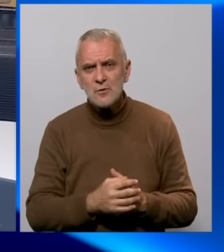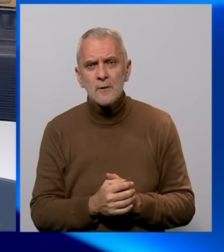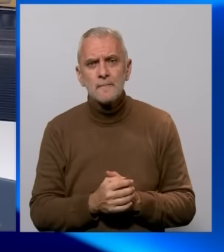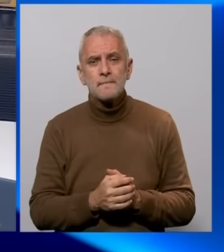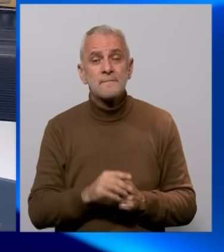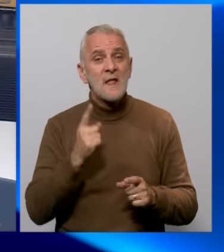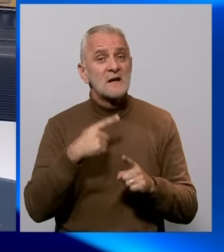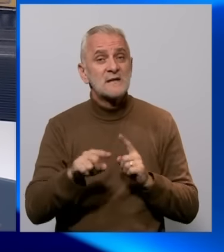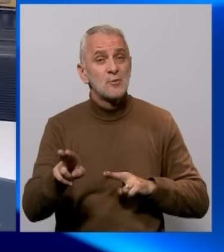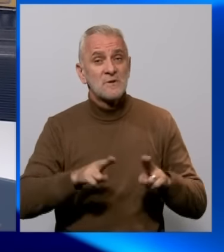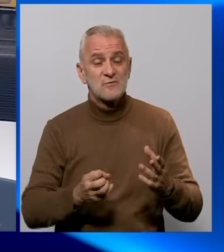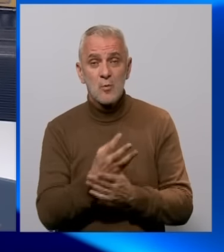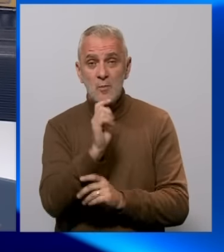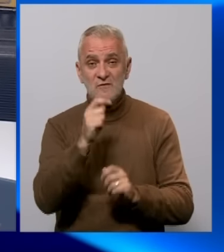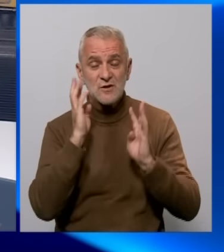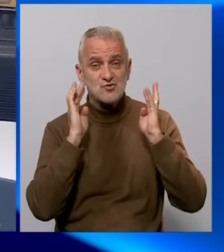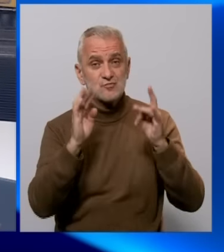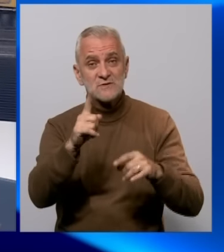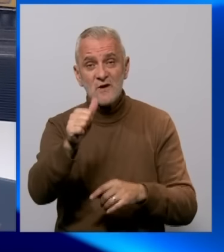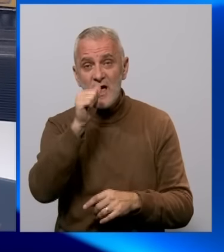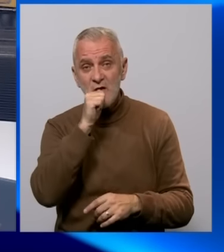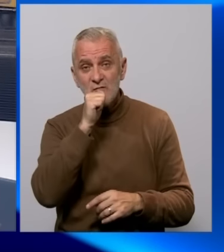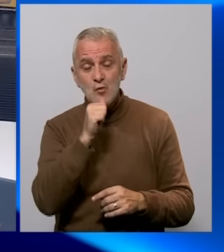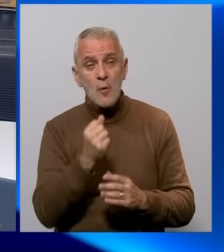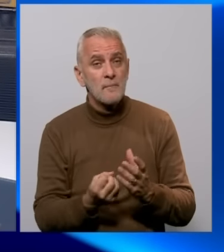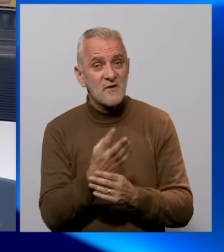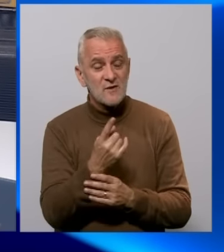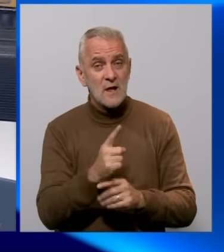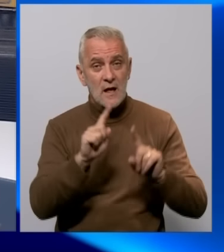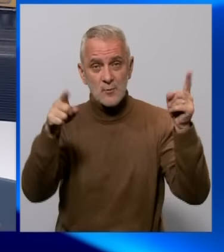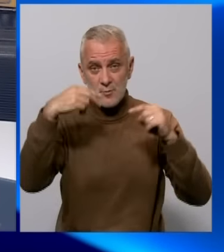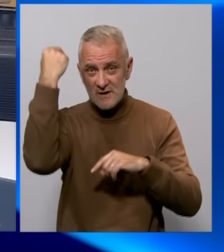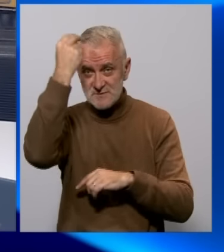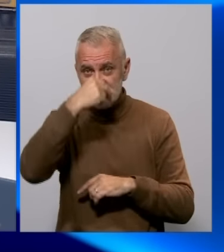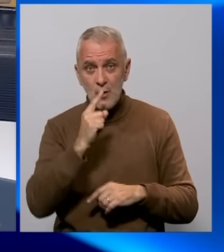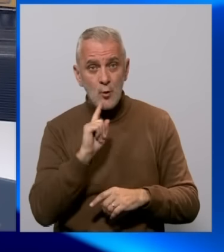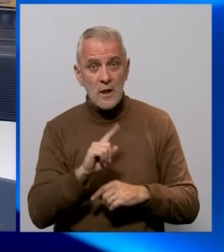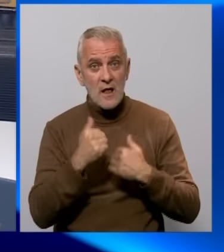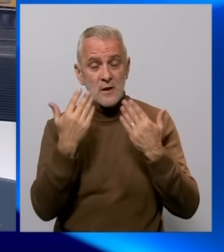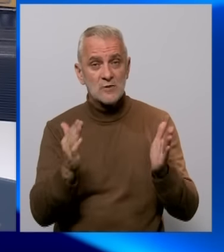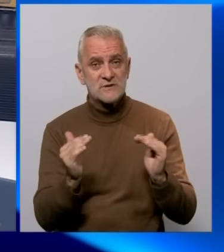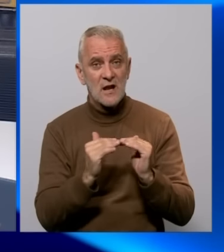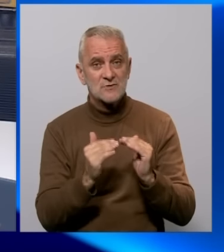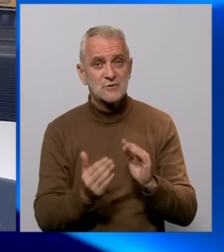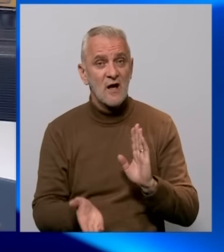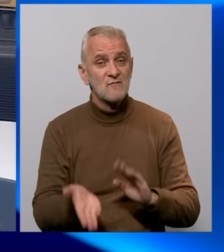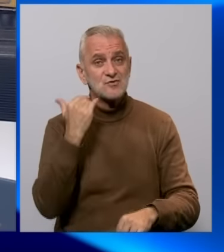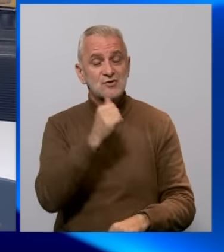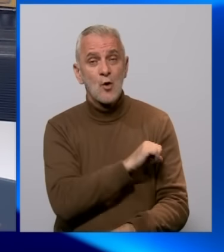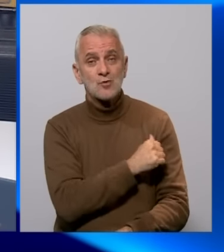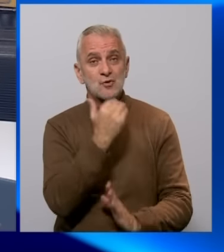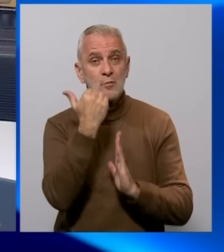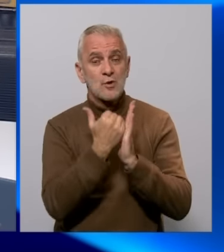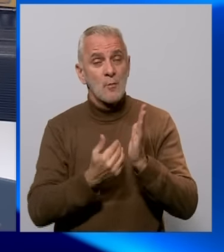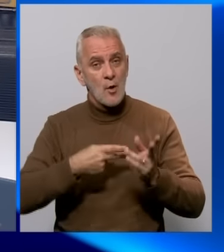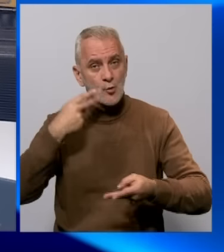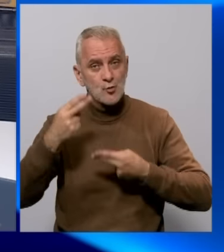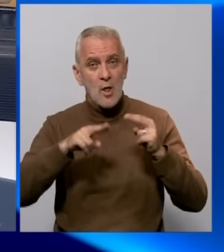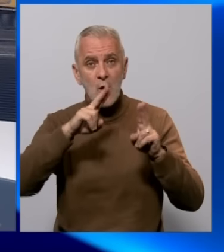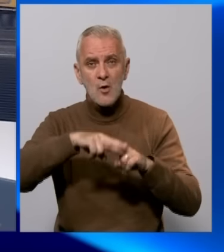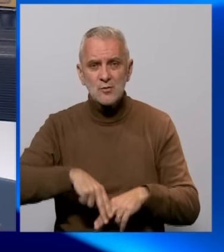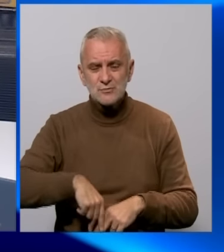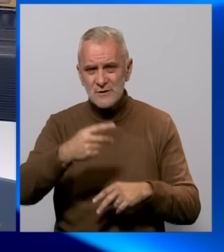porijekla. Razlog je Ministarstvo poljoprivrede, šumarstva i vodoprivrede Republike Srpske, koje nije dalo saglasnost na višegodišnji program